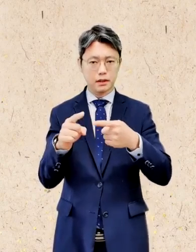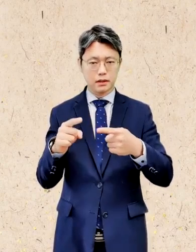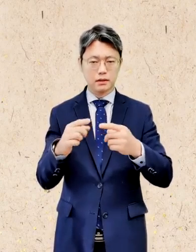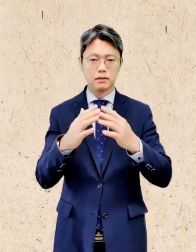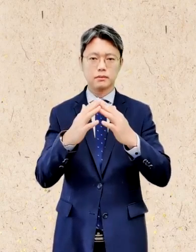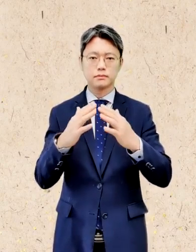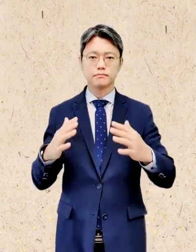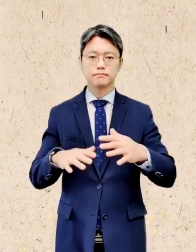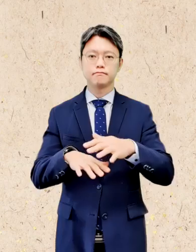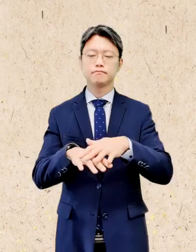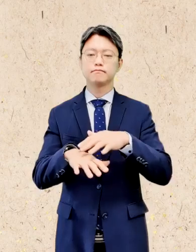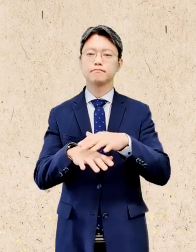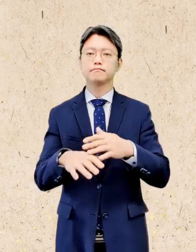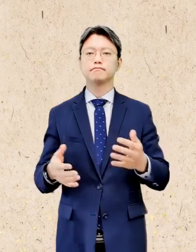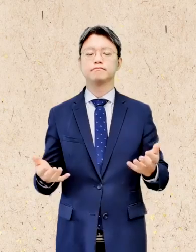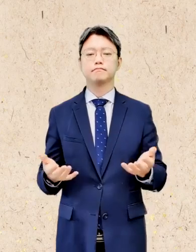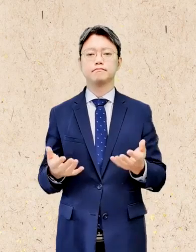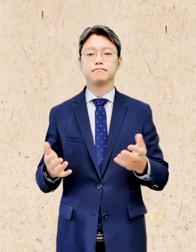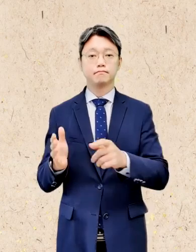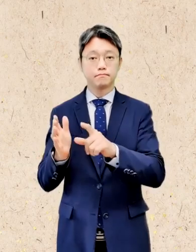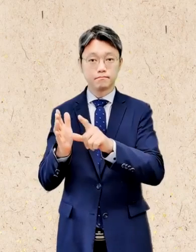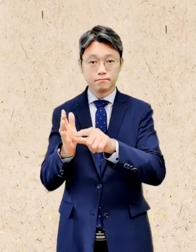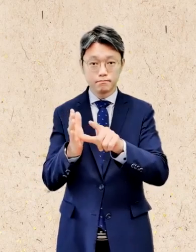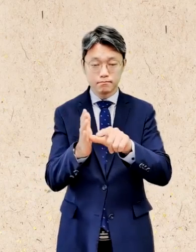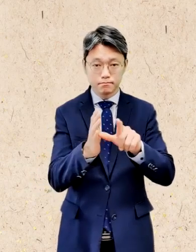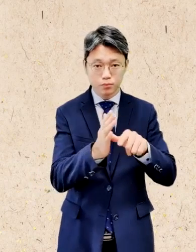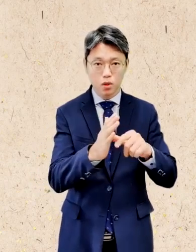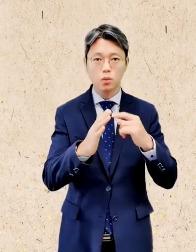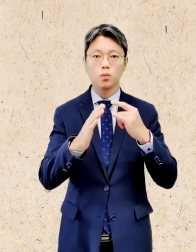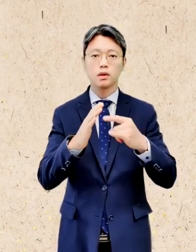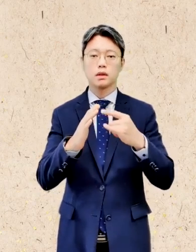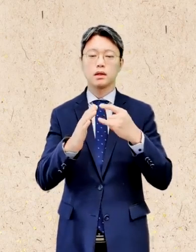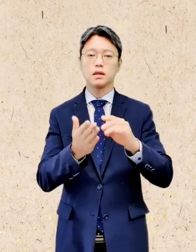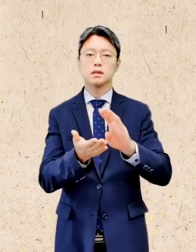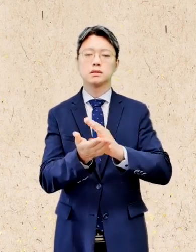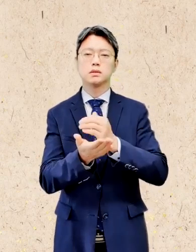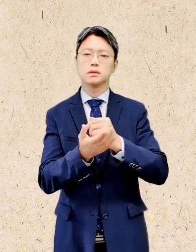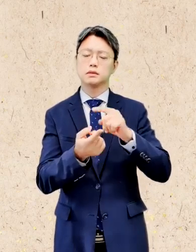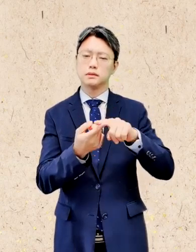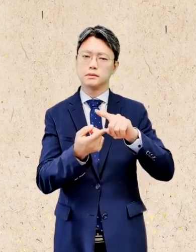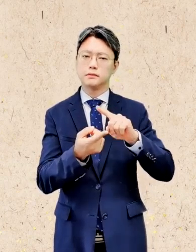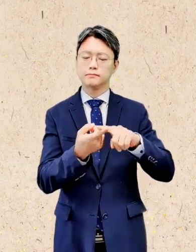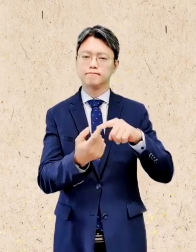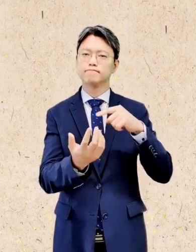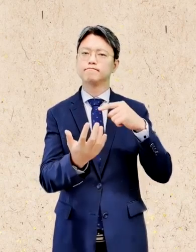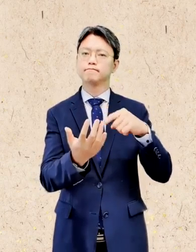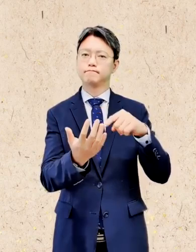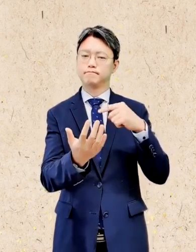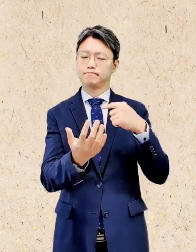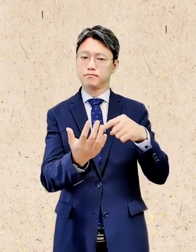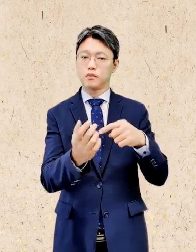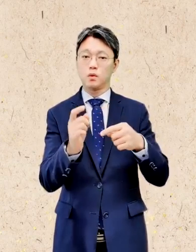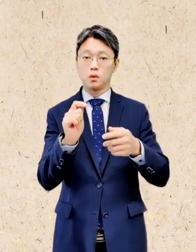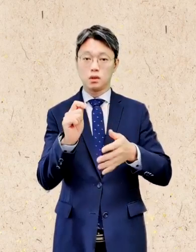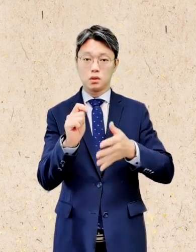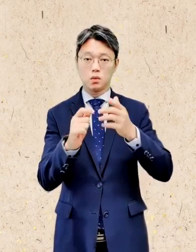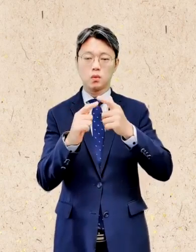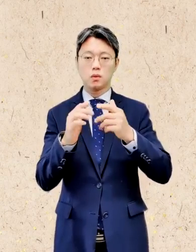메이커로 일하며 여가 시간을 이용해 회당에서 그리스도에 대해 전파하였습니다. 고린도 교회가 개척된